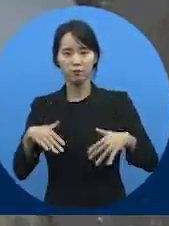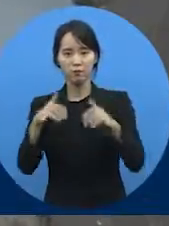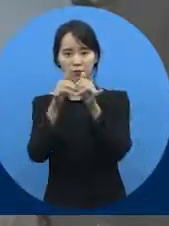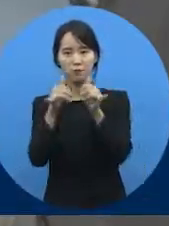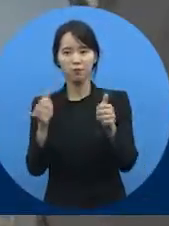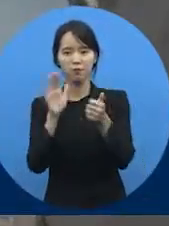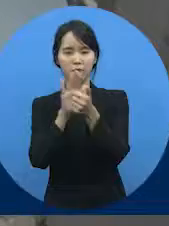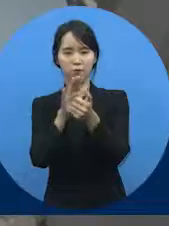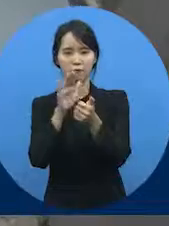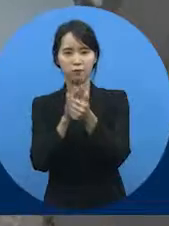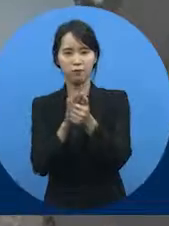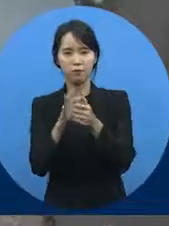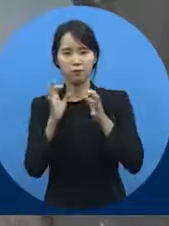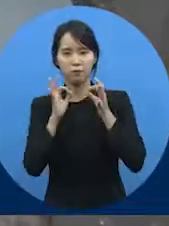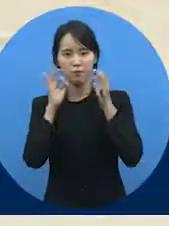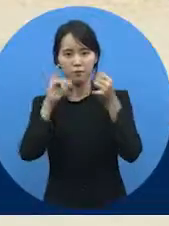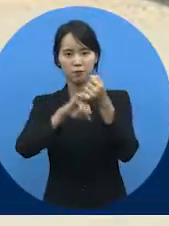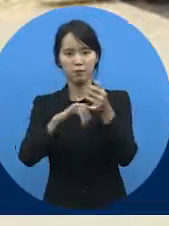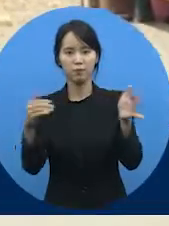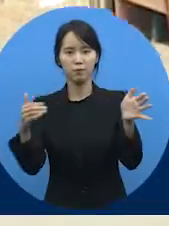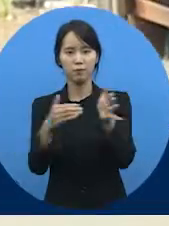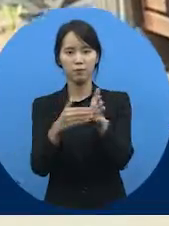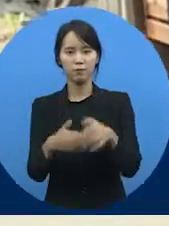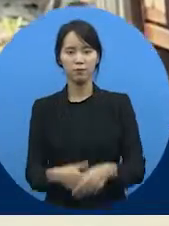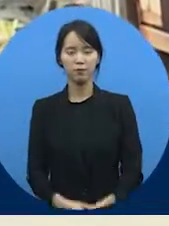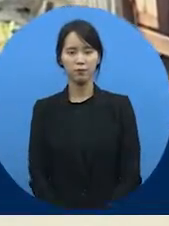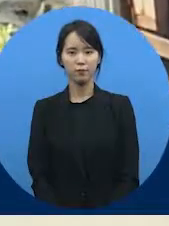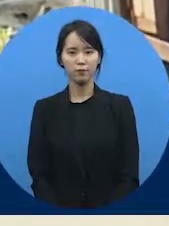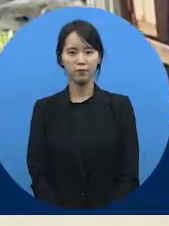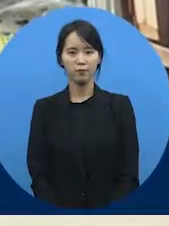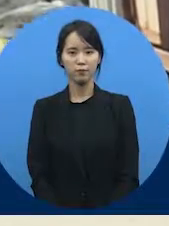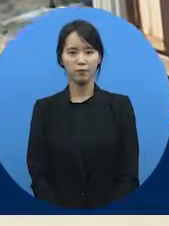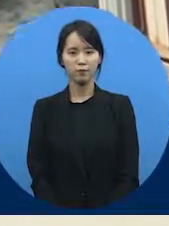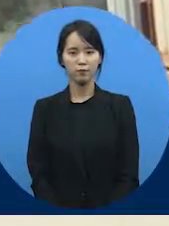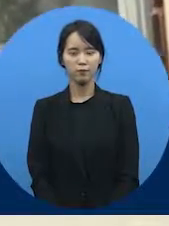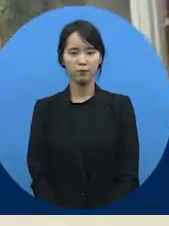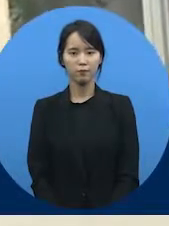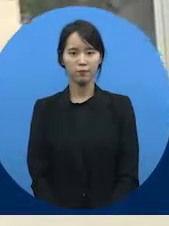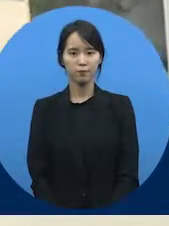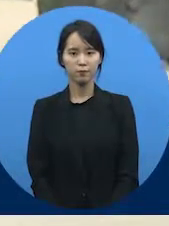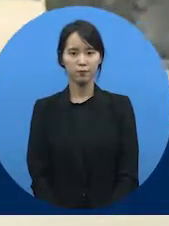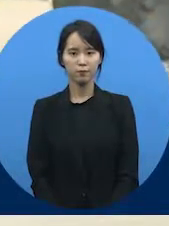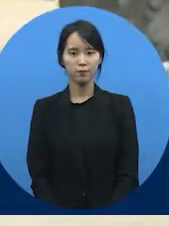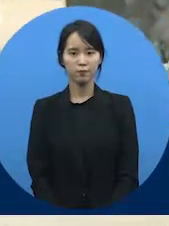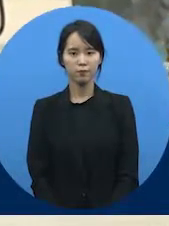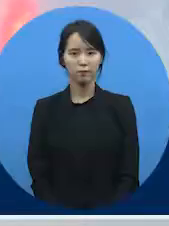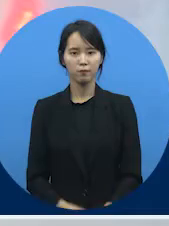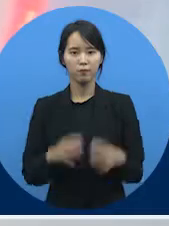사업을 비롯해 폭염 취약계층을 위해 지원을 아끼지 않을 것을 약속했습니다.